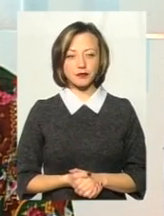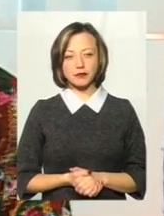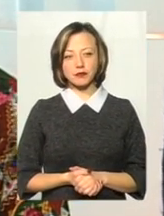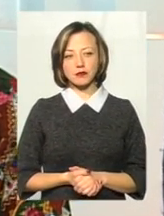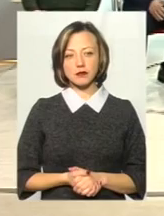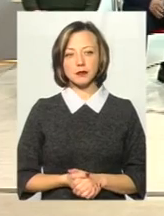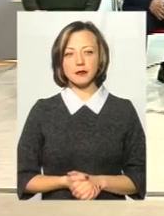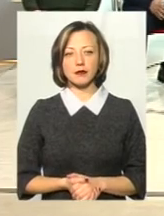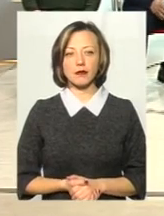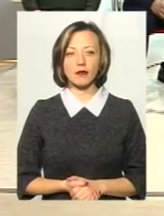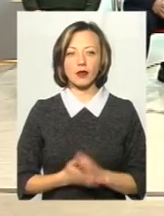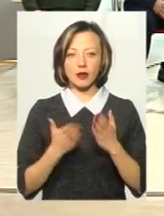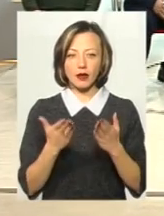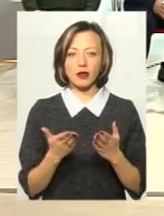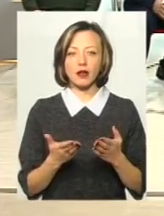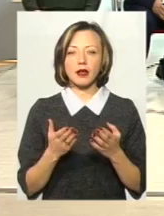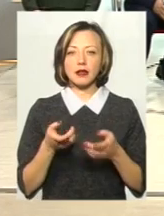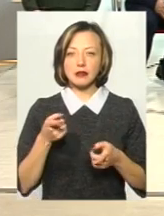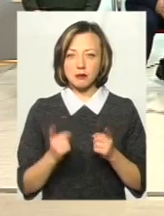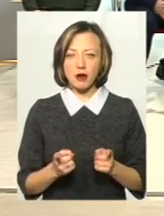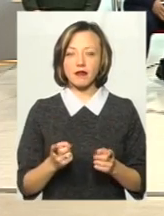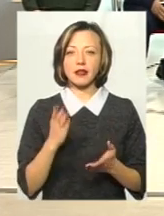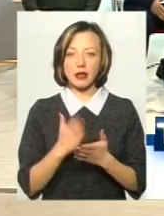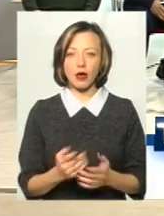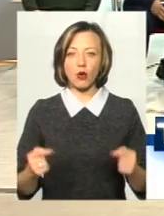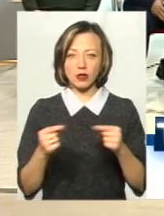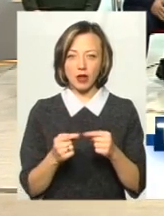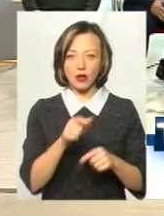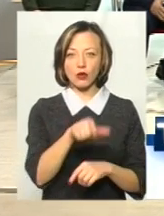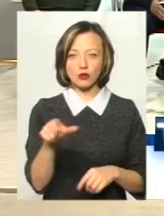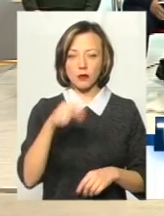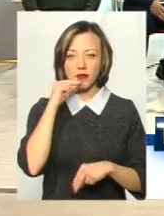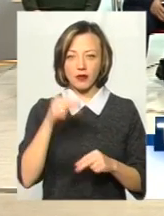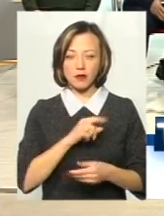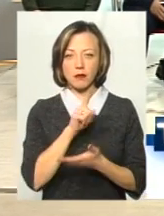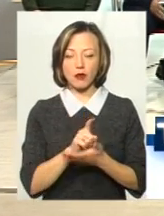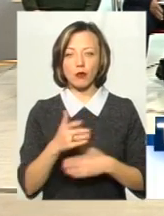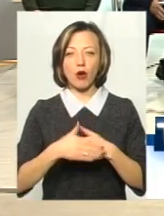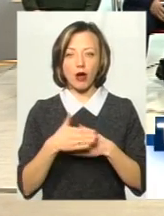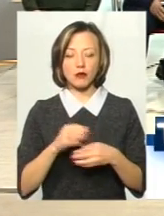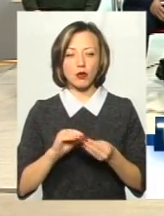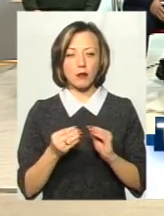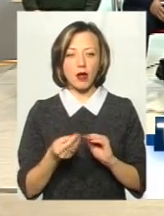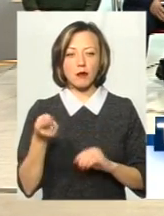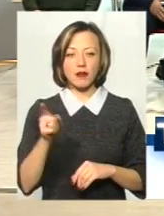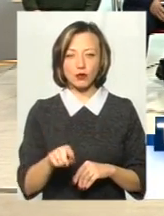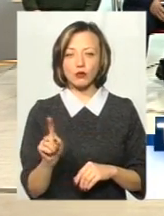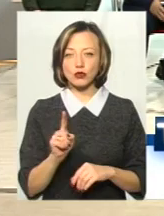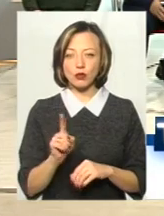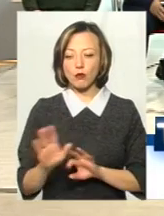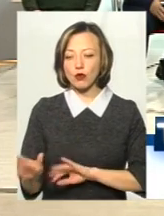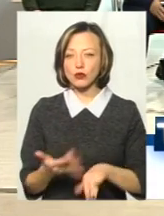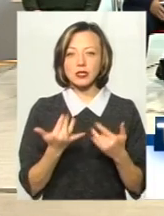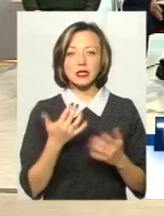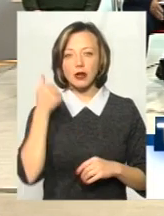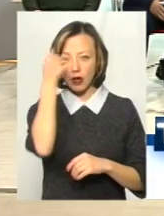Ну, насправді є конкретні особи винні, і вони мають бути покарані. Власне, проблема в тому, що вже пройшло скільки